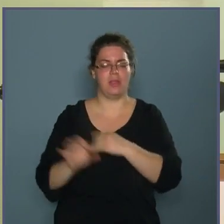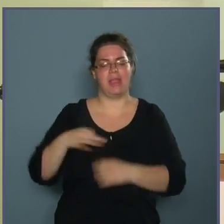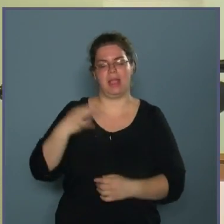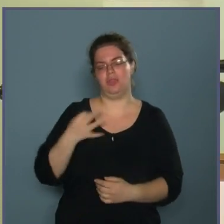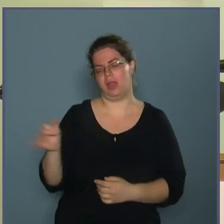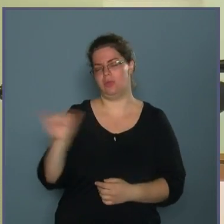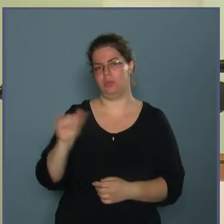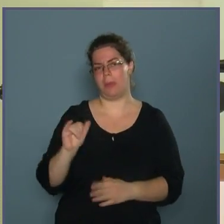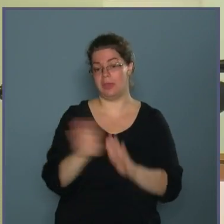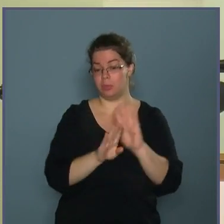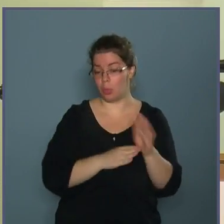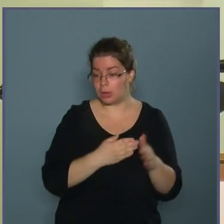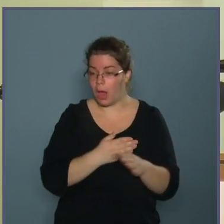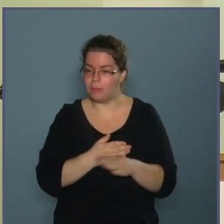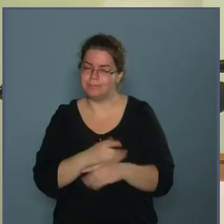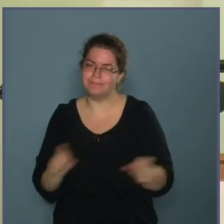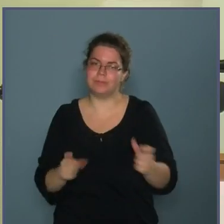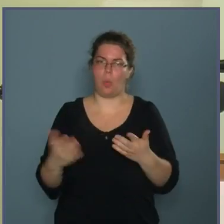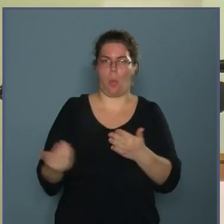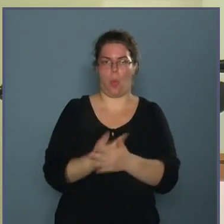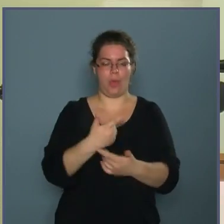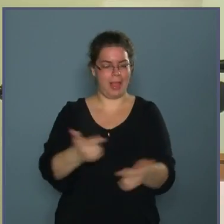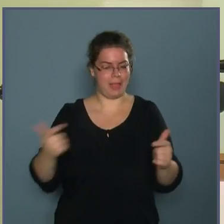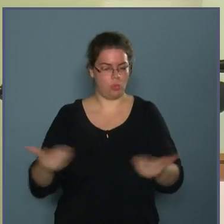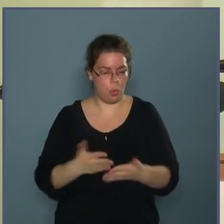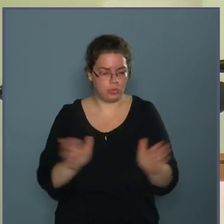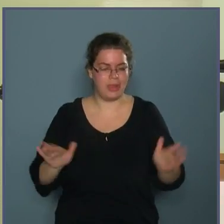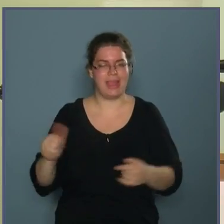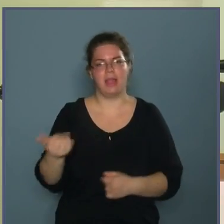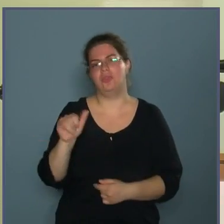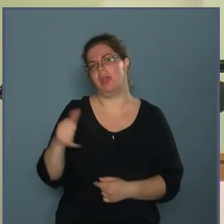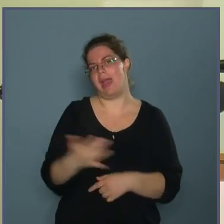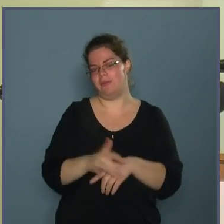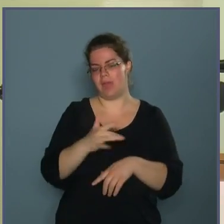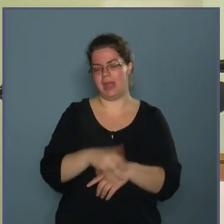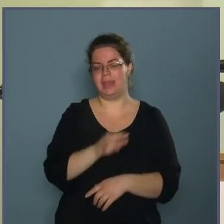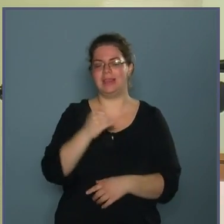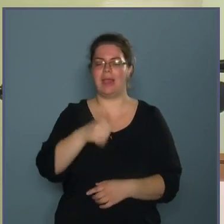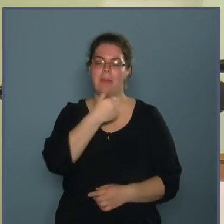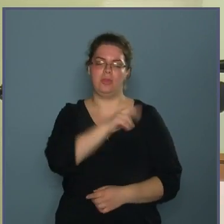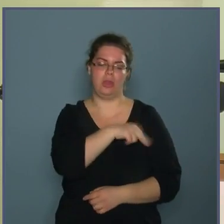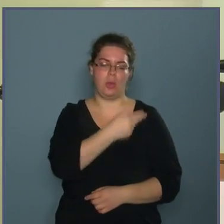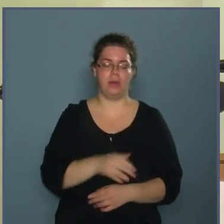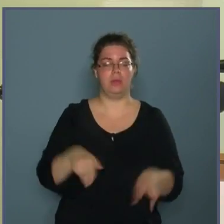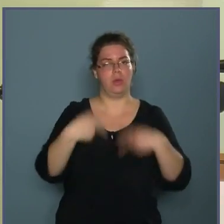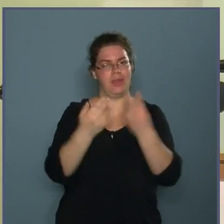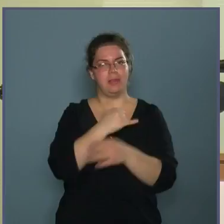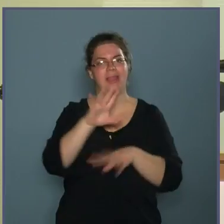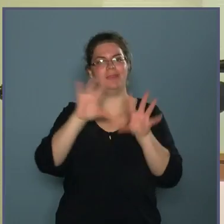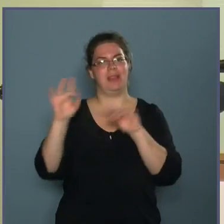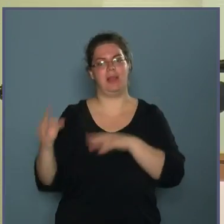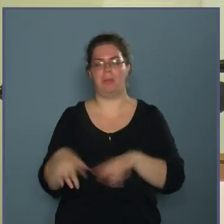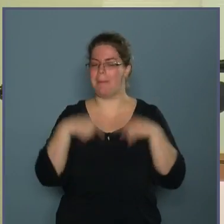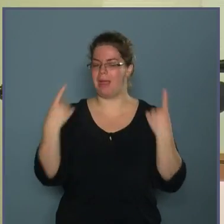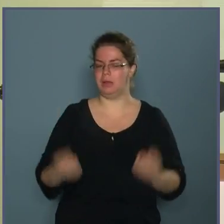Budapest program révén új lehetőségek tárulnak fel előttünk, és a Ján Ferenc Délpesti Kórház az elkövetkező évtizedekben is meghatározó